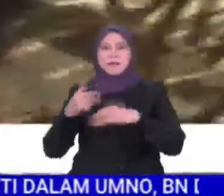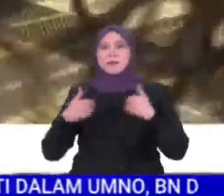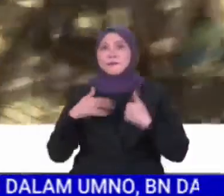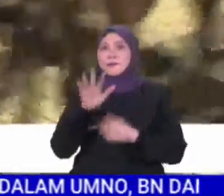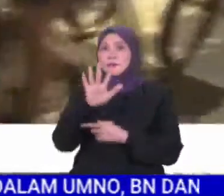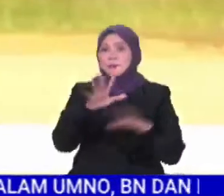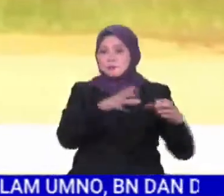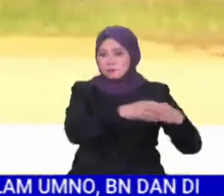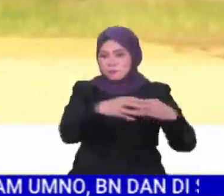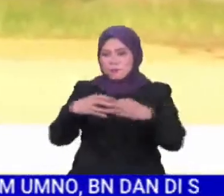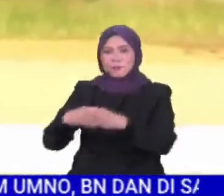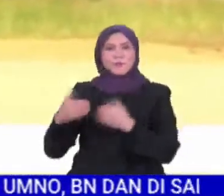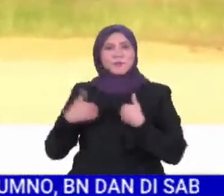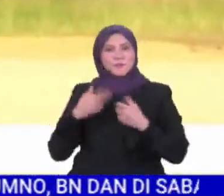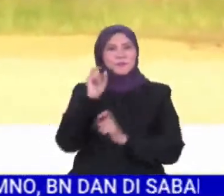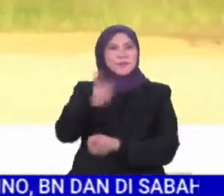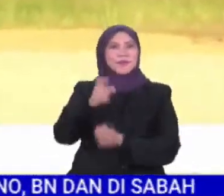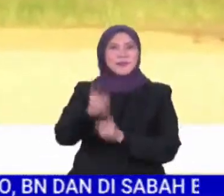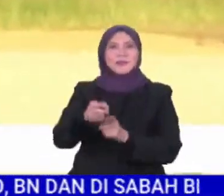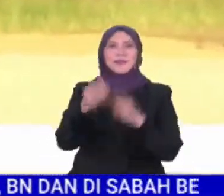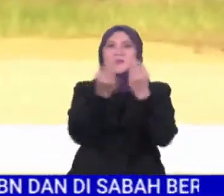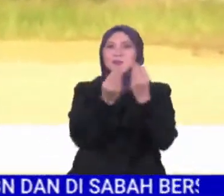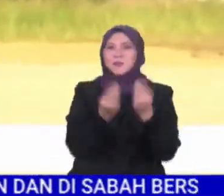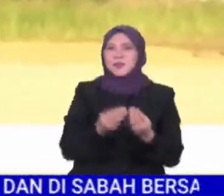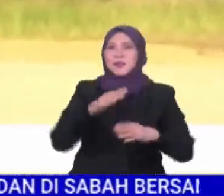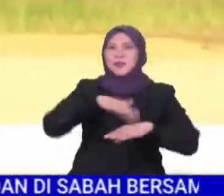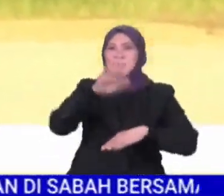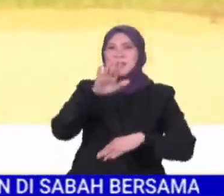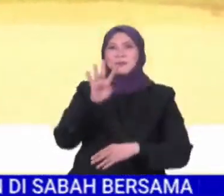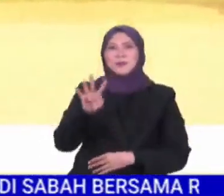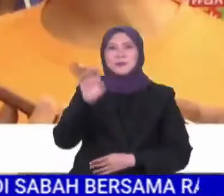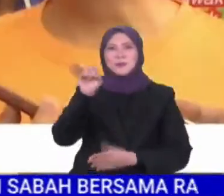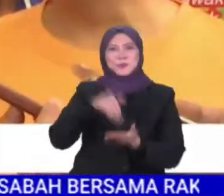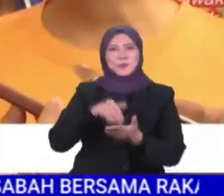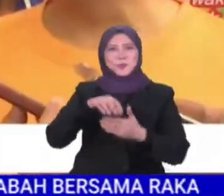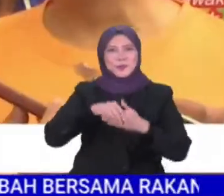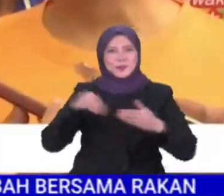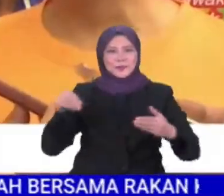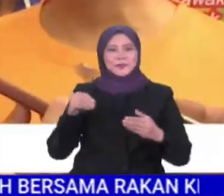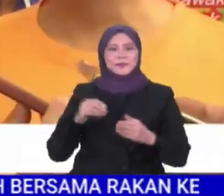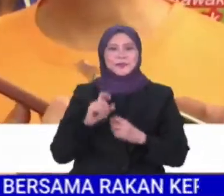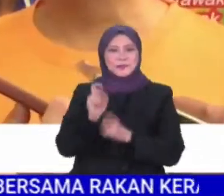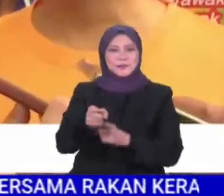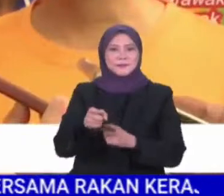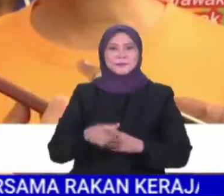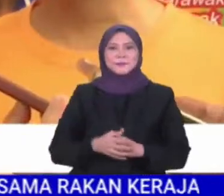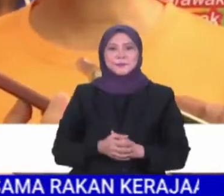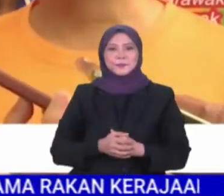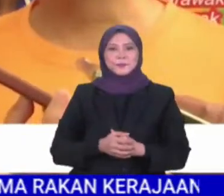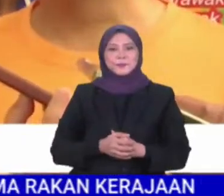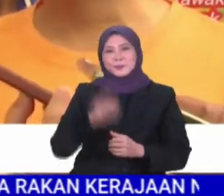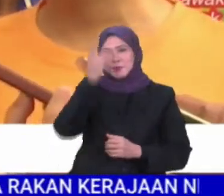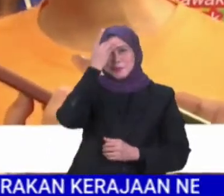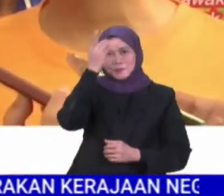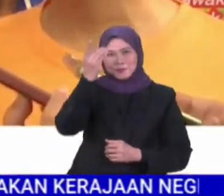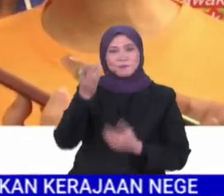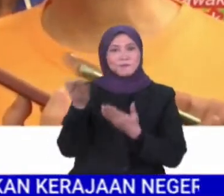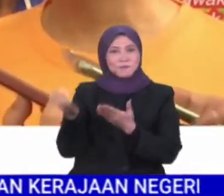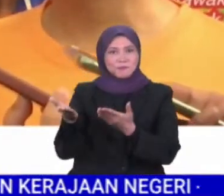5 kategori dan hadiah keseluruhan berjumlah lebih 40.000 Ringgit sementara itu dalam perkembangan lainnya